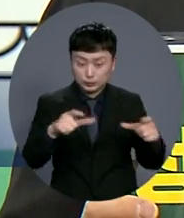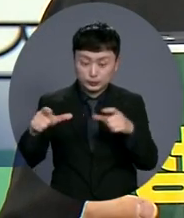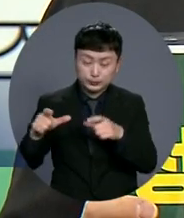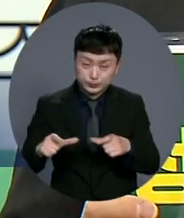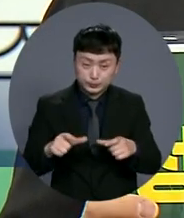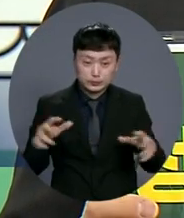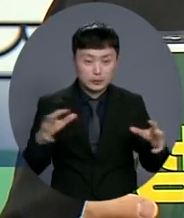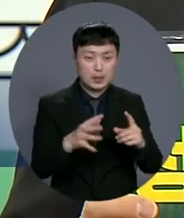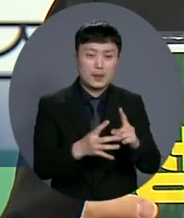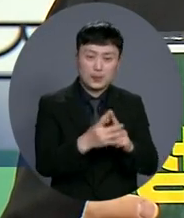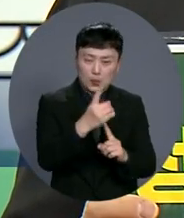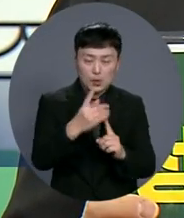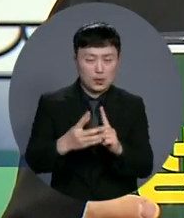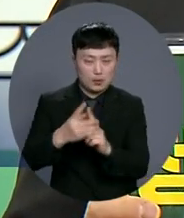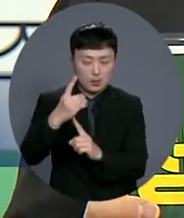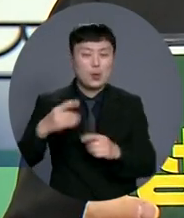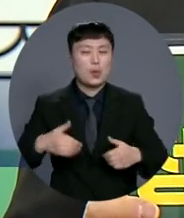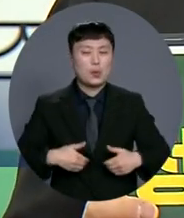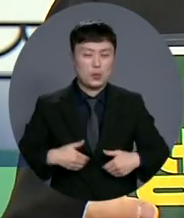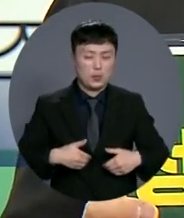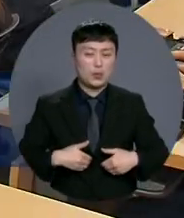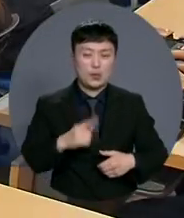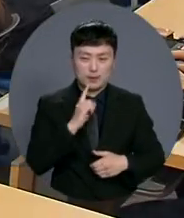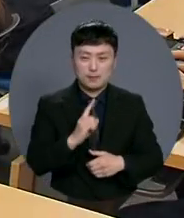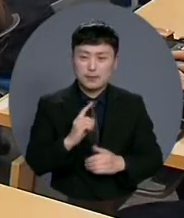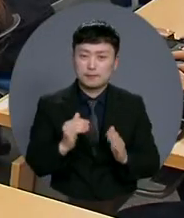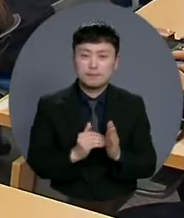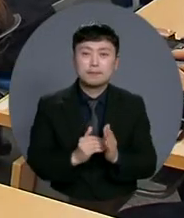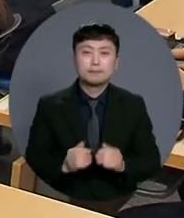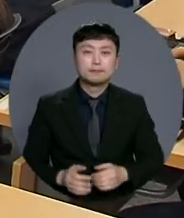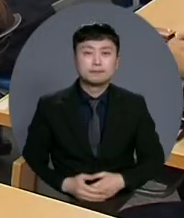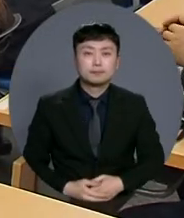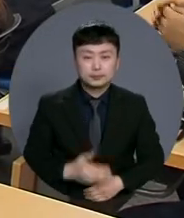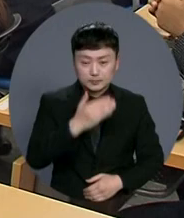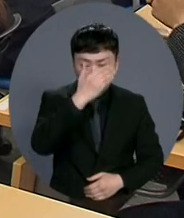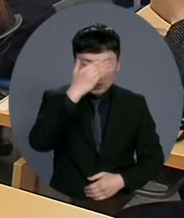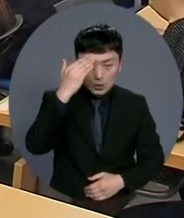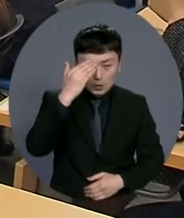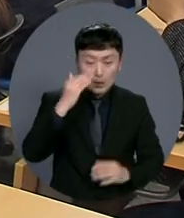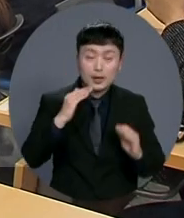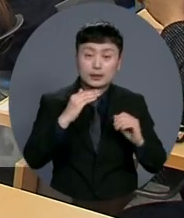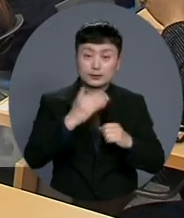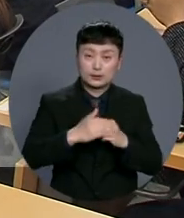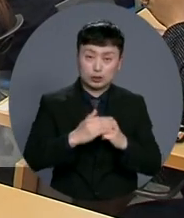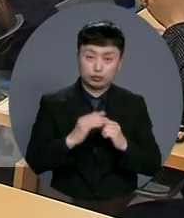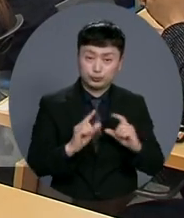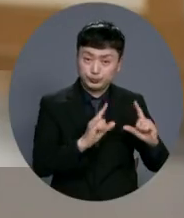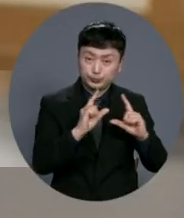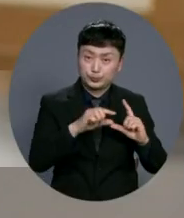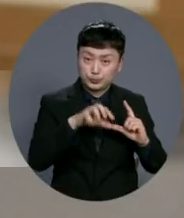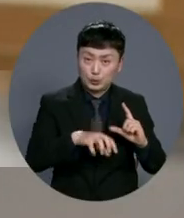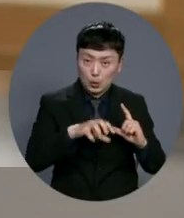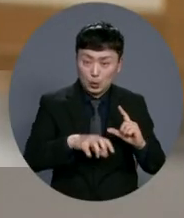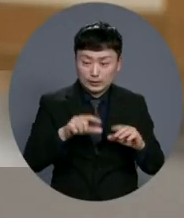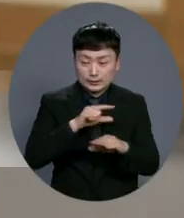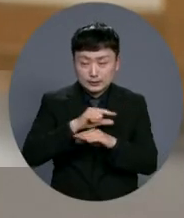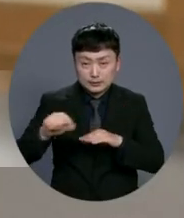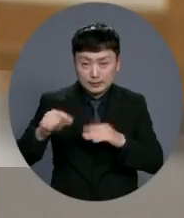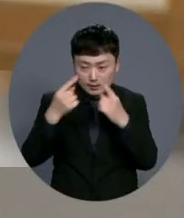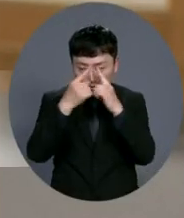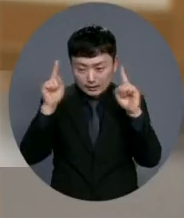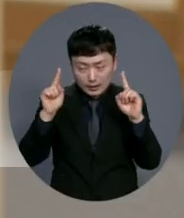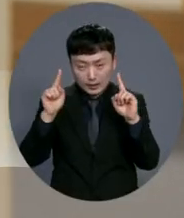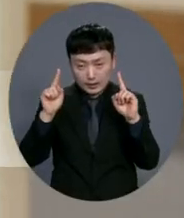중심으로 지역구 연대는 선언했기 때문에 뭐. 청년이 정주하는 대구를 만들기 위해 지방대학